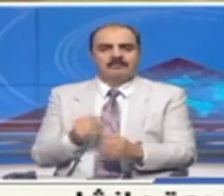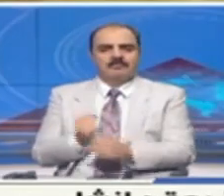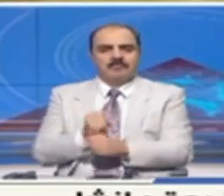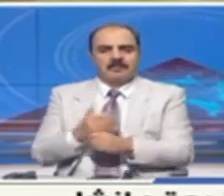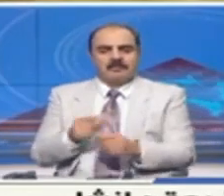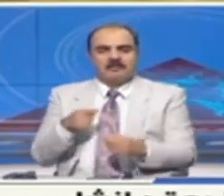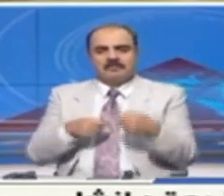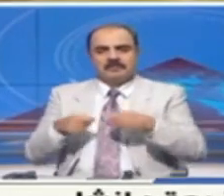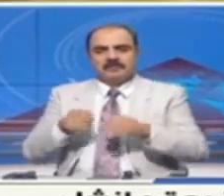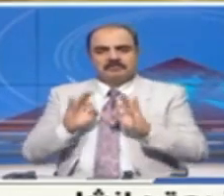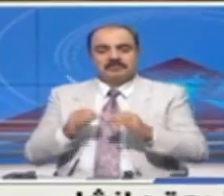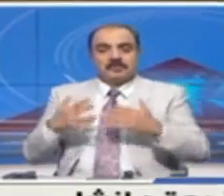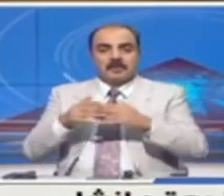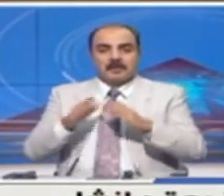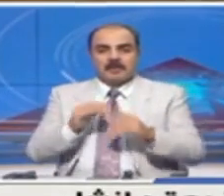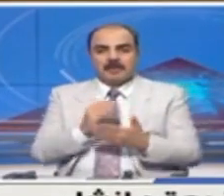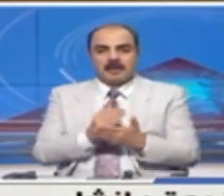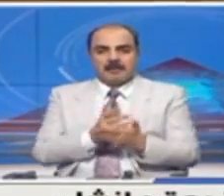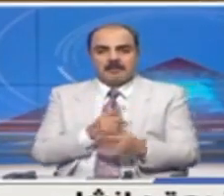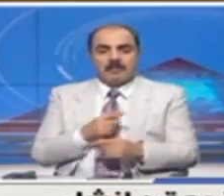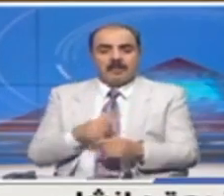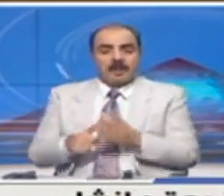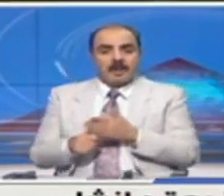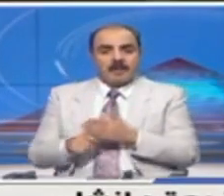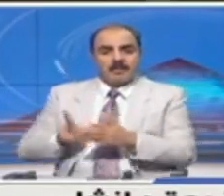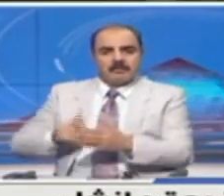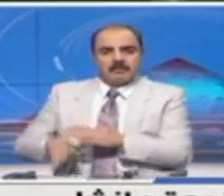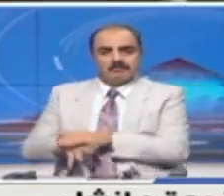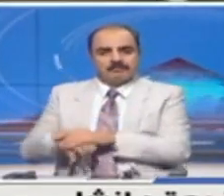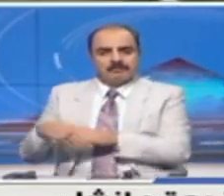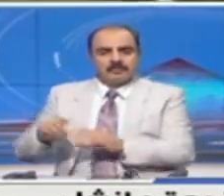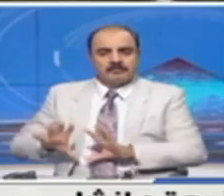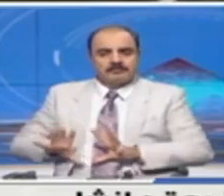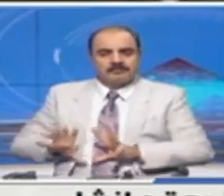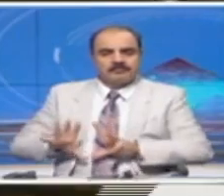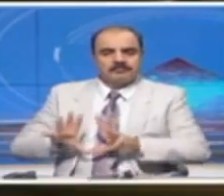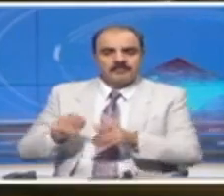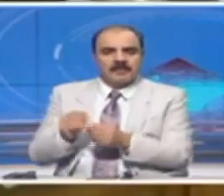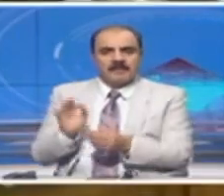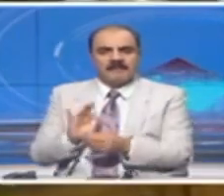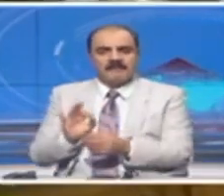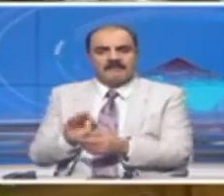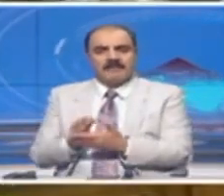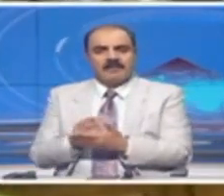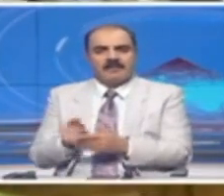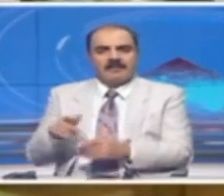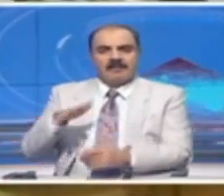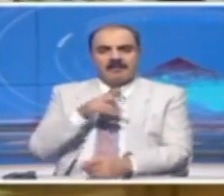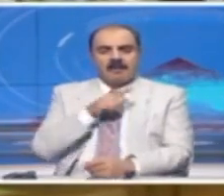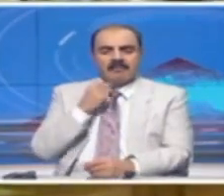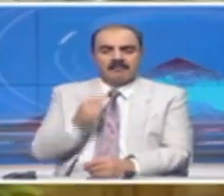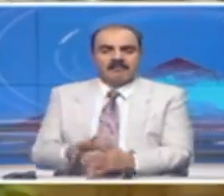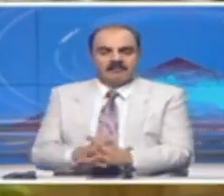ليمثل إضافة محورية لمشروعات الشركة في مصر، والتي كان آخرها توقيع عقد مشروع تطوير صناعة